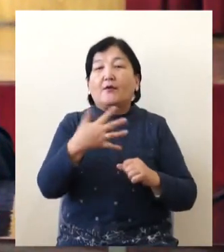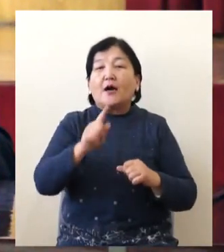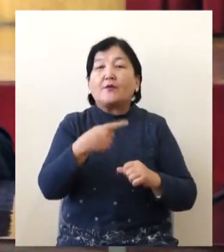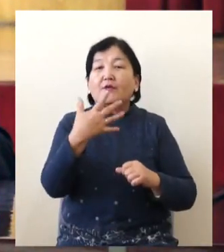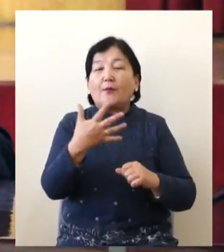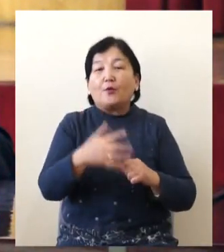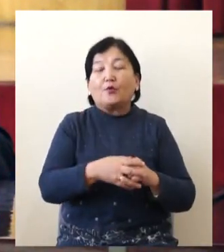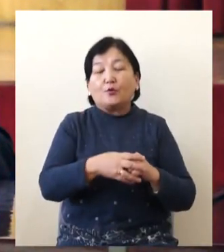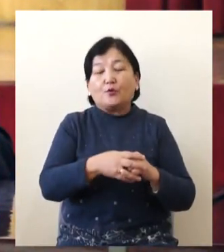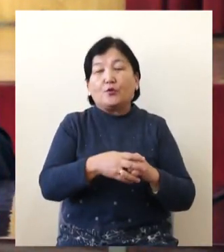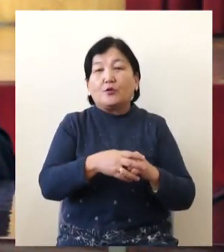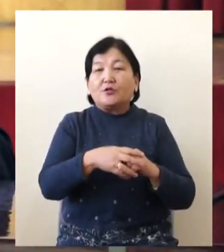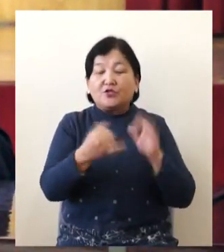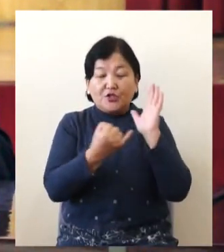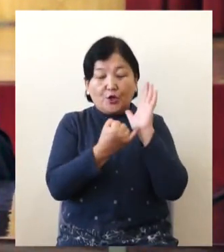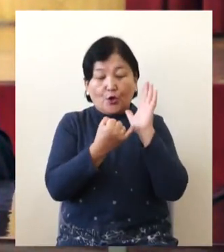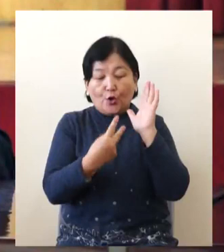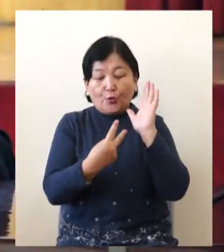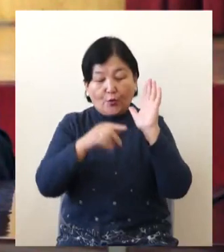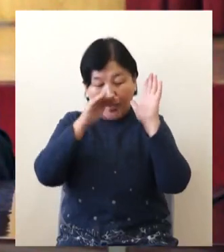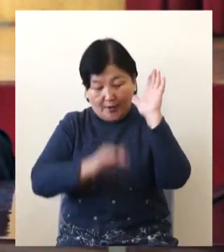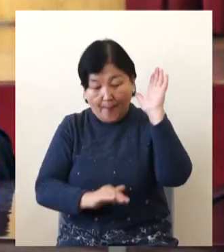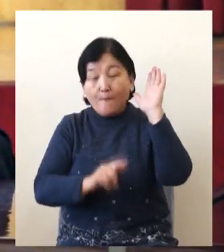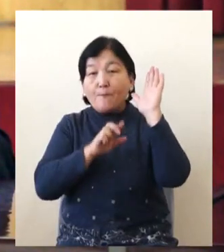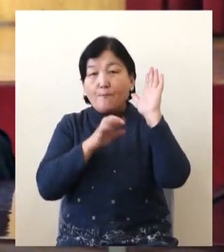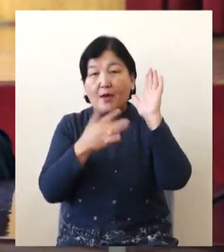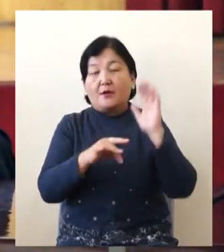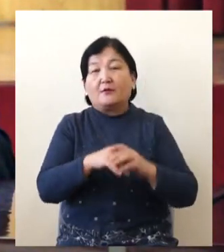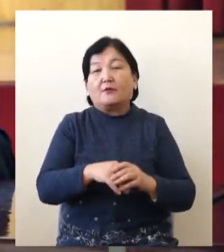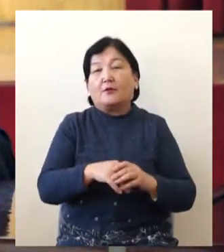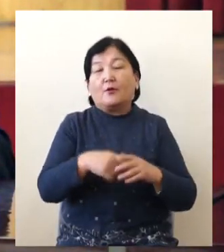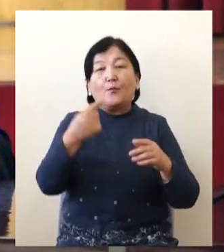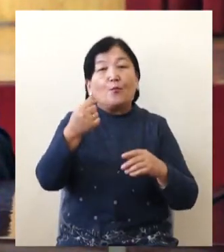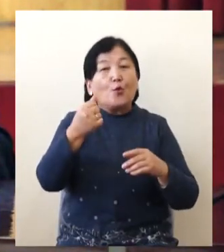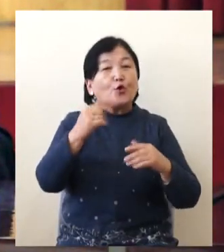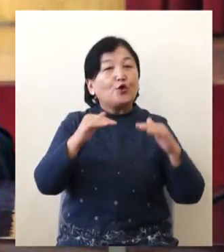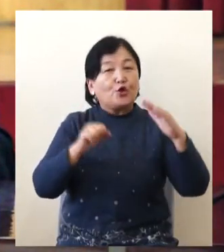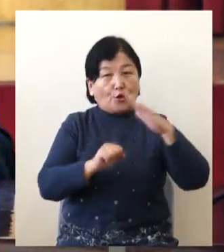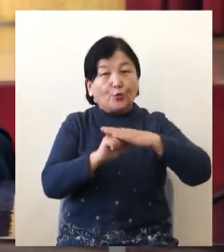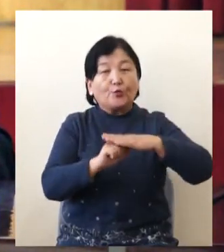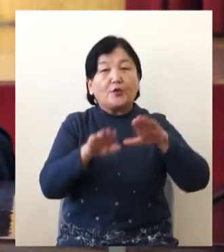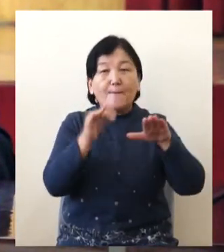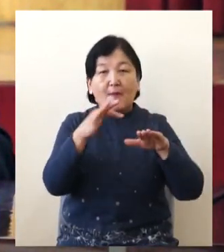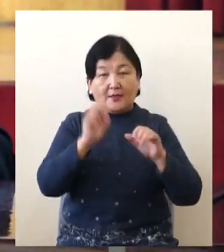5.5 буюу 62 дугаар байна. Гурав дугаарт мөнгөний тогтвортой байдаг